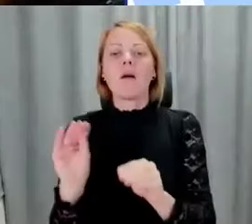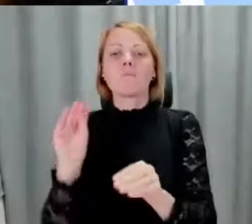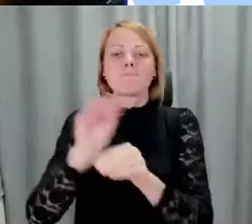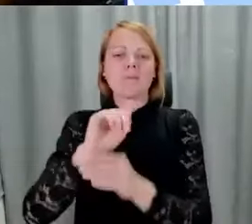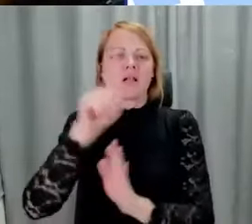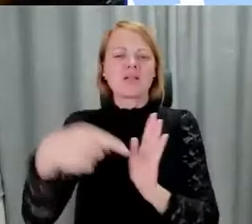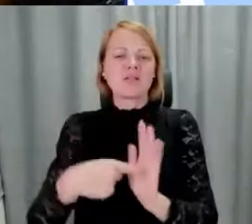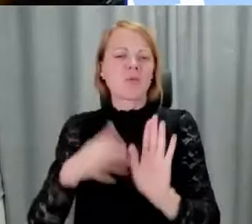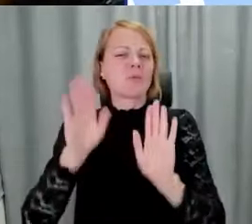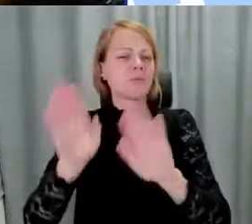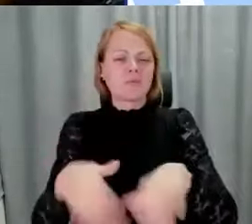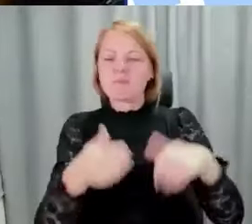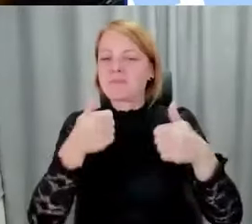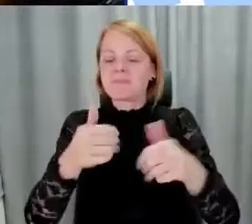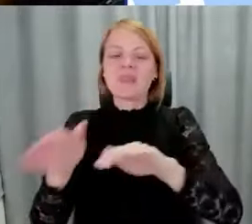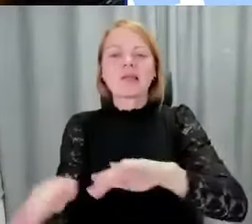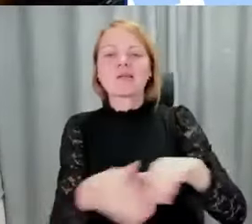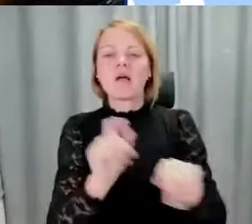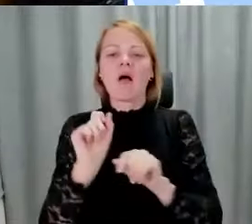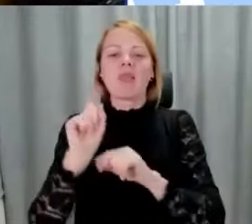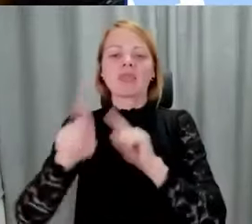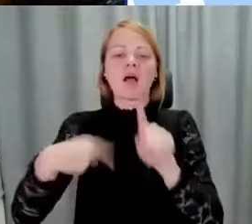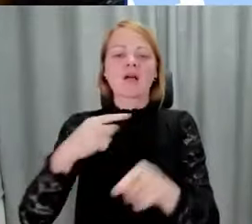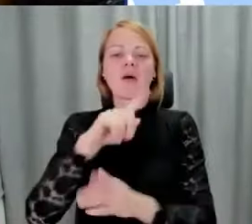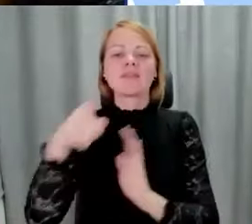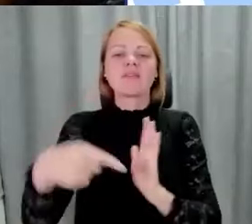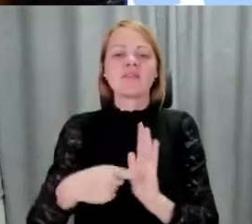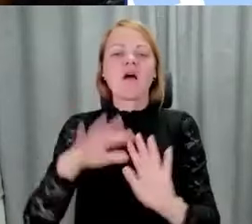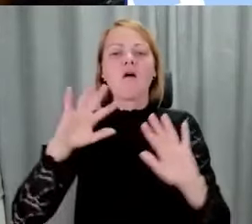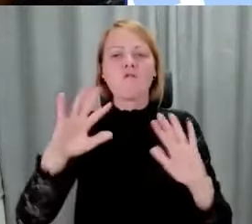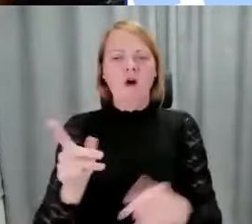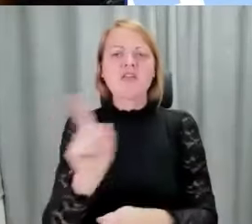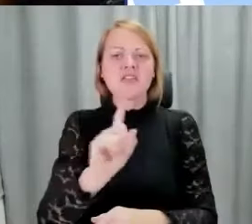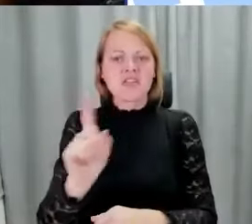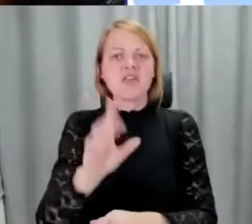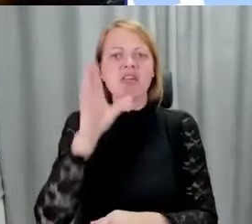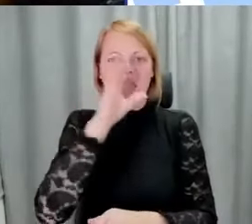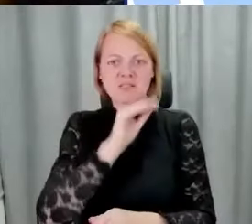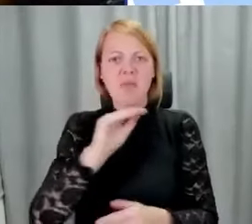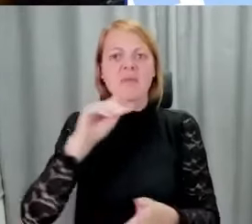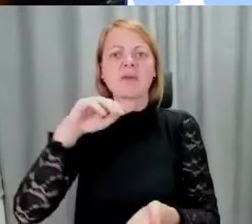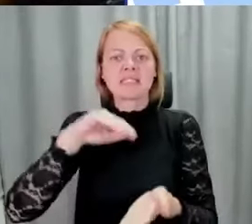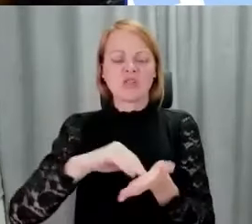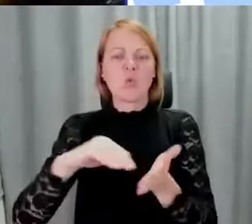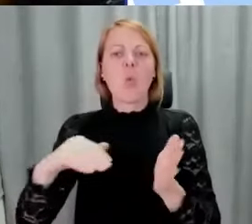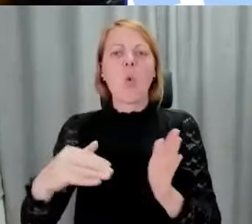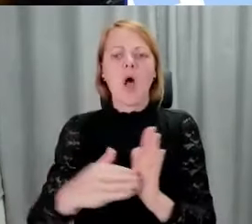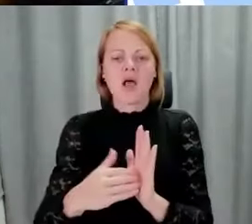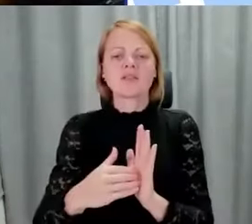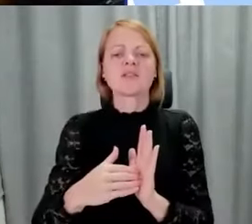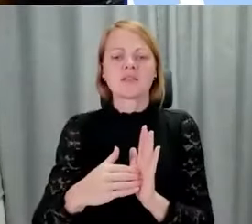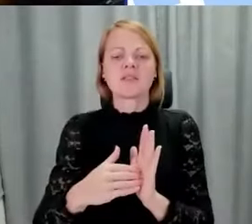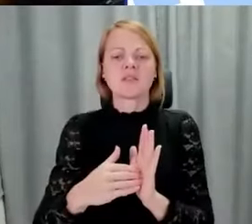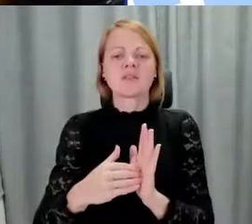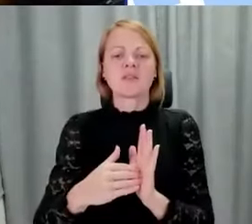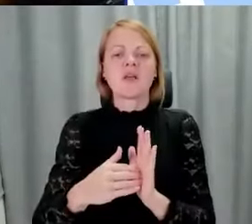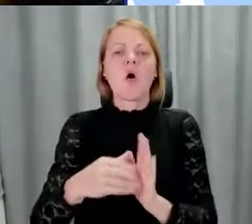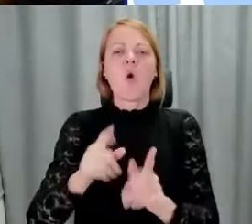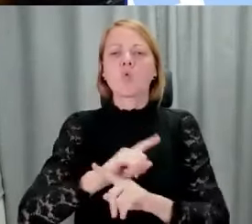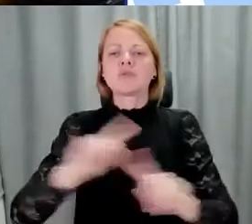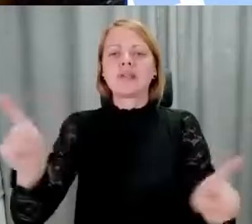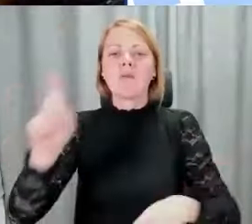iesim pie nākamā, ko mūsu skatītāji klausītāji. Vai ir iespējama situācija, ka uzreiz pēc būvnormatīvas